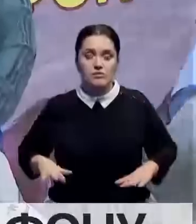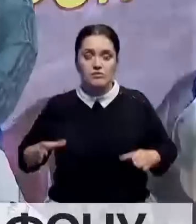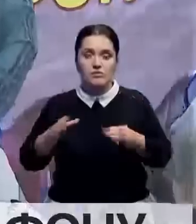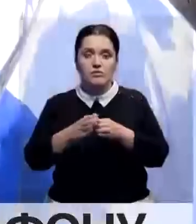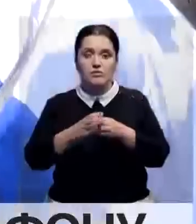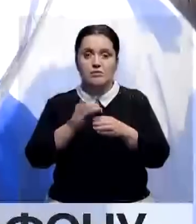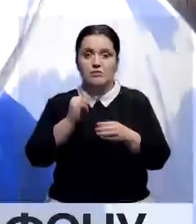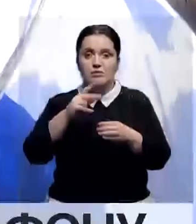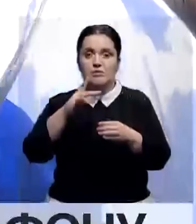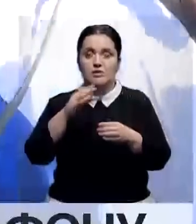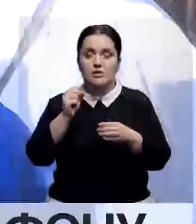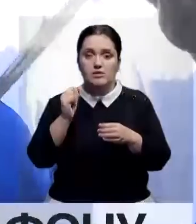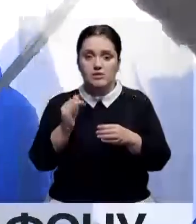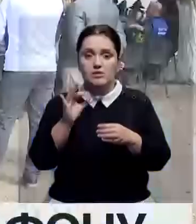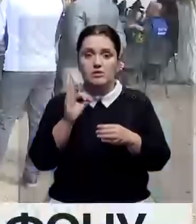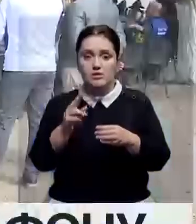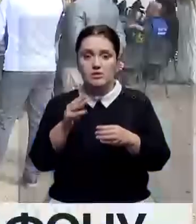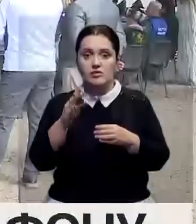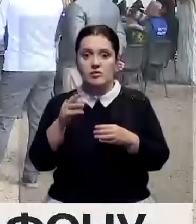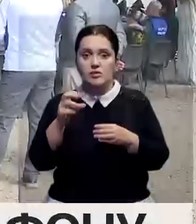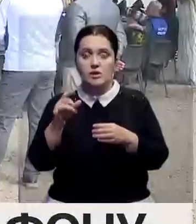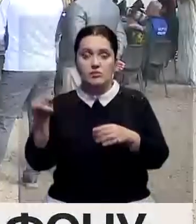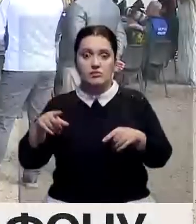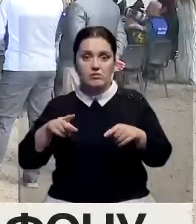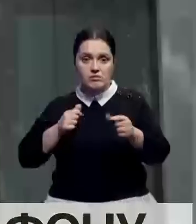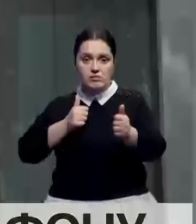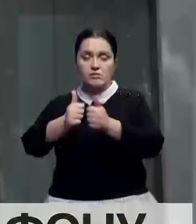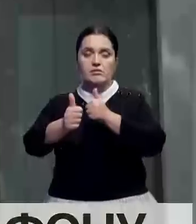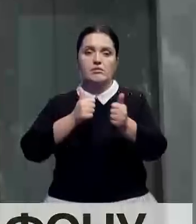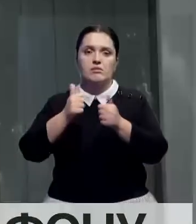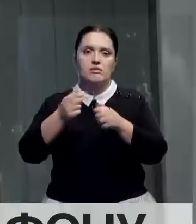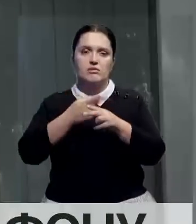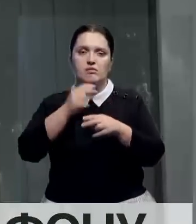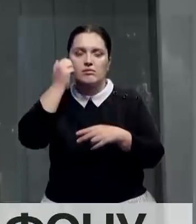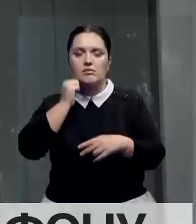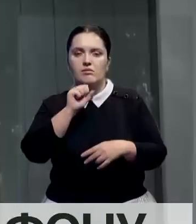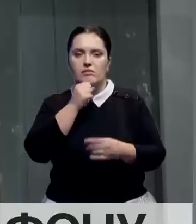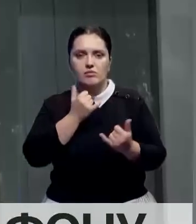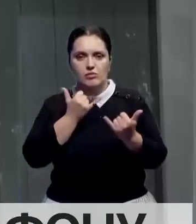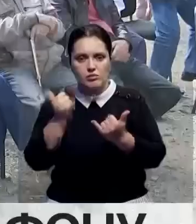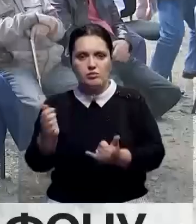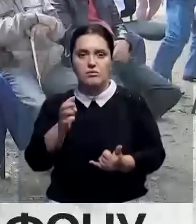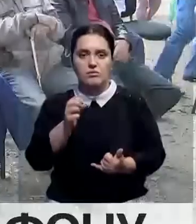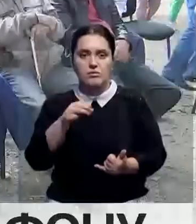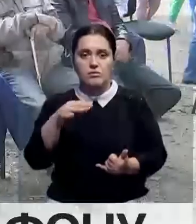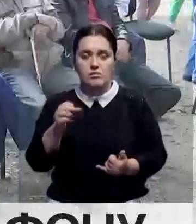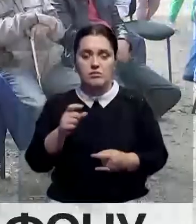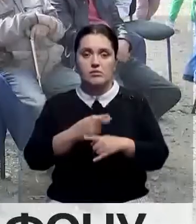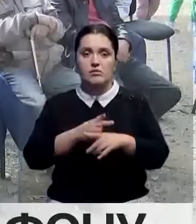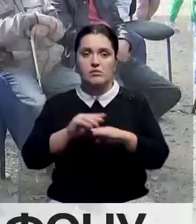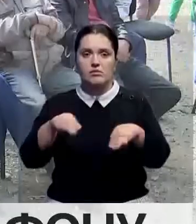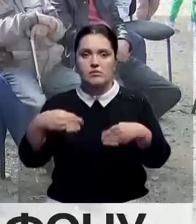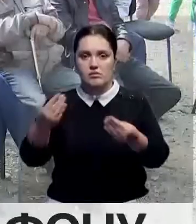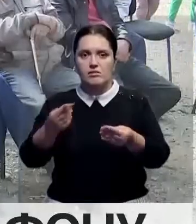Улутау Кокжалдары. Ну а чтобы они успешно прошли байге-марафон, аксакалы дали свое благословение – бата. А ремесленники снабдили их владельцев